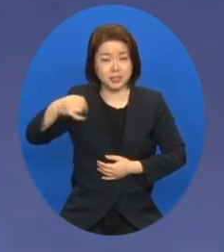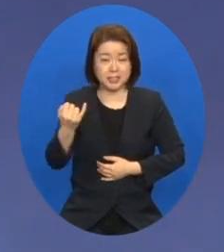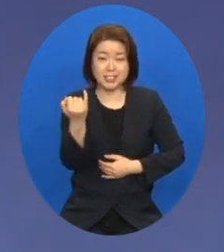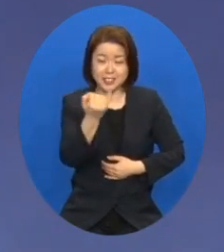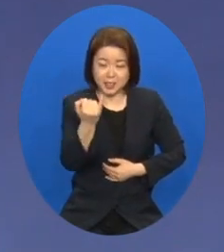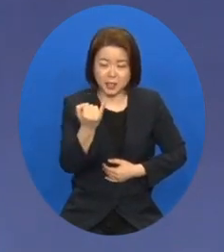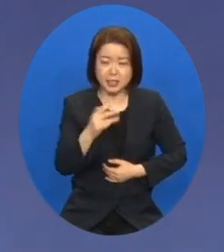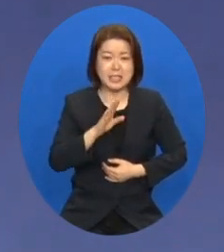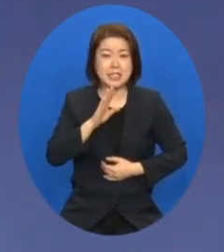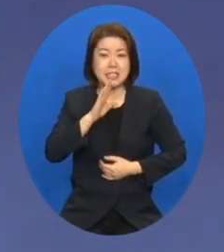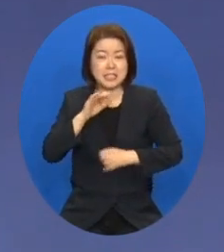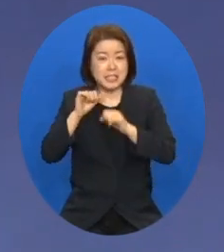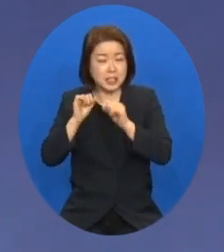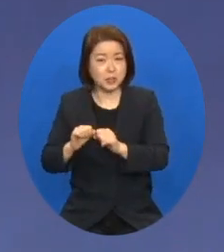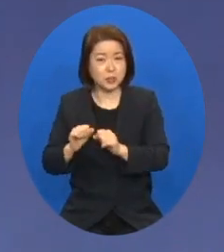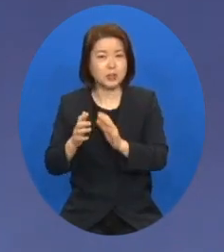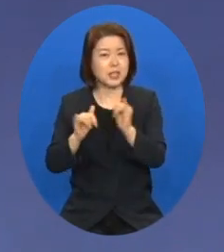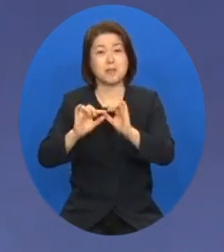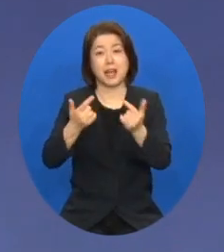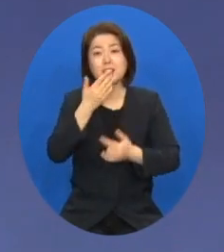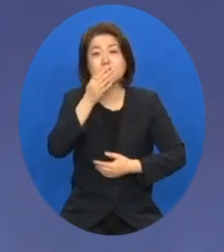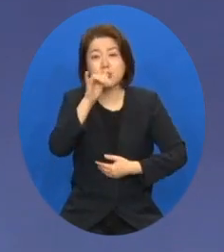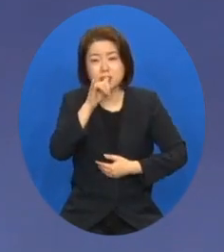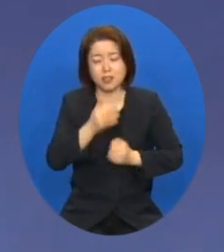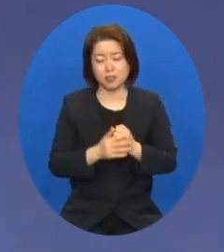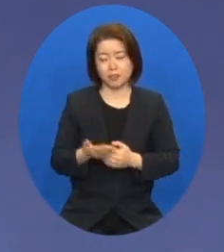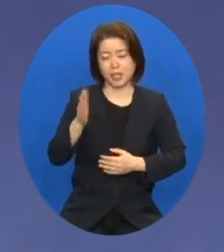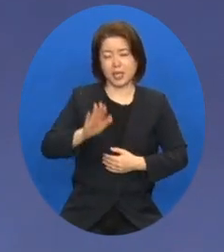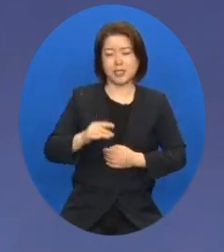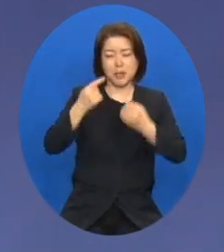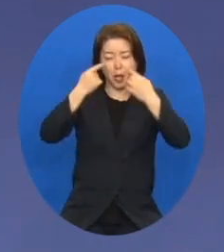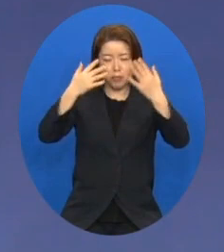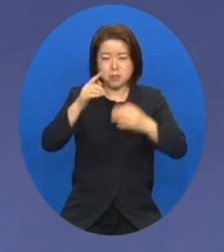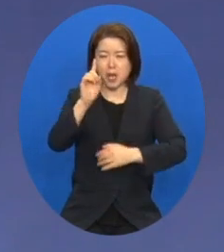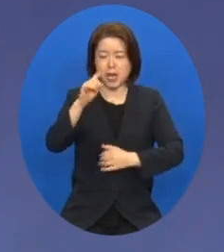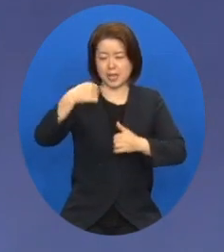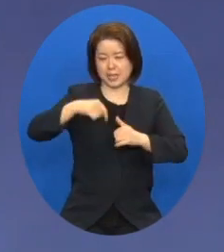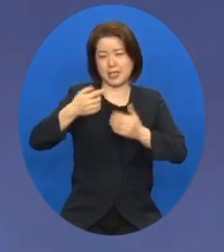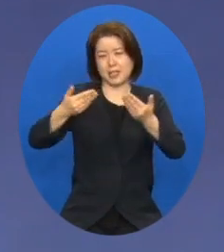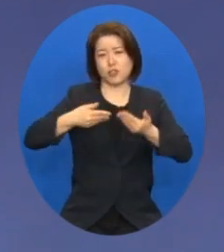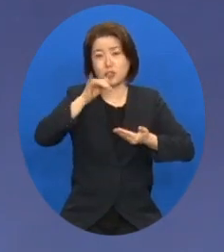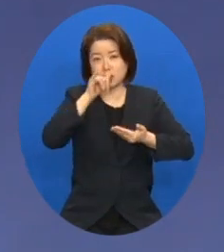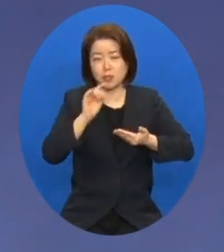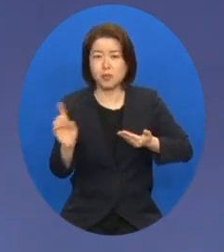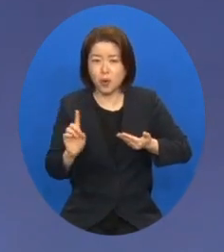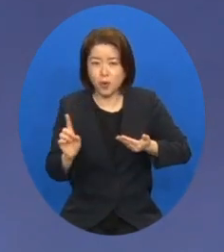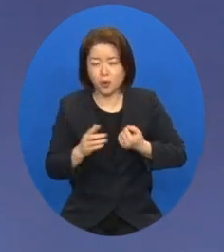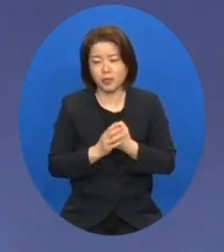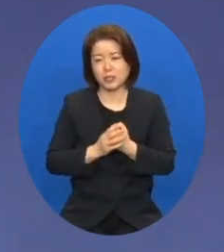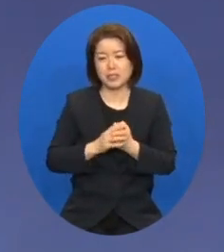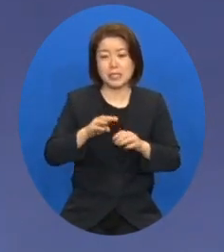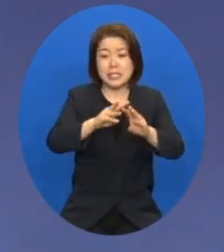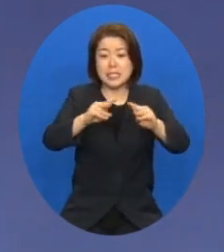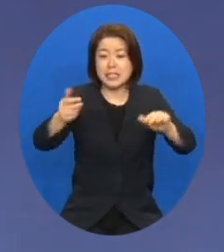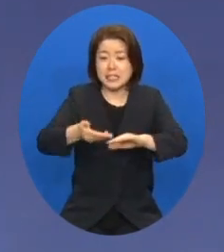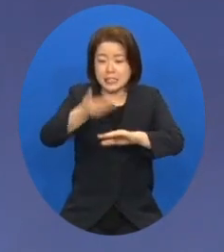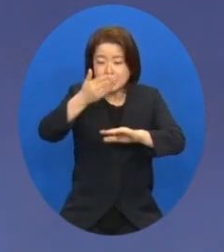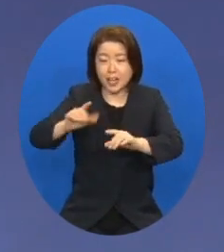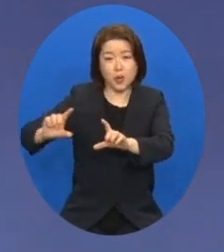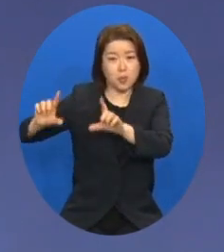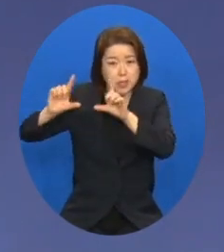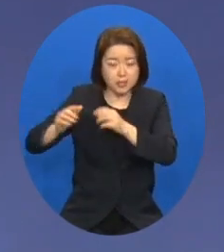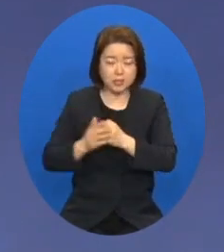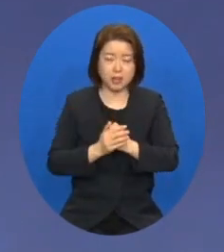안해주는 있습니다 그러나 한가지 분명한 교훈을 우리에게 줍니다 이 세상에서의 명성과